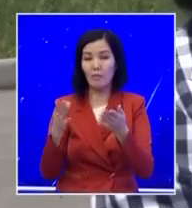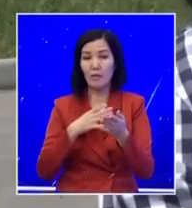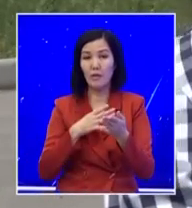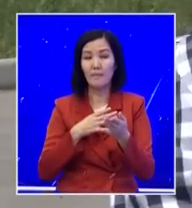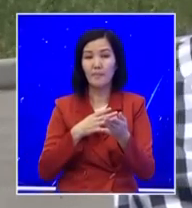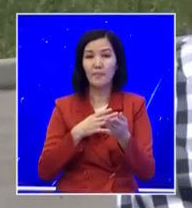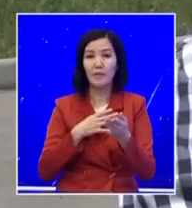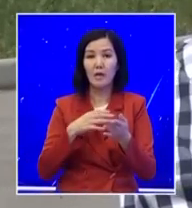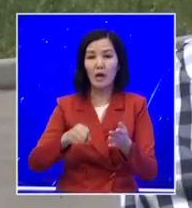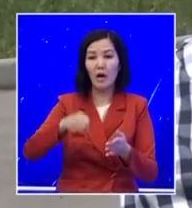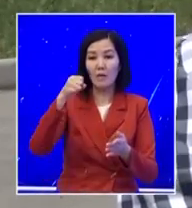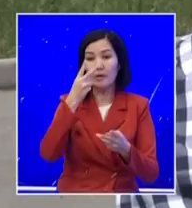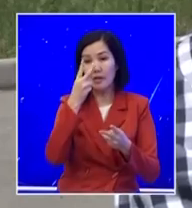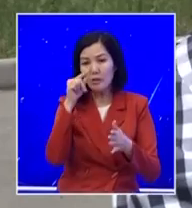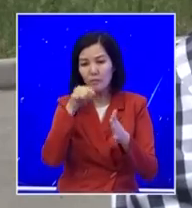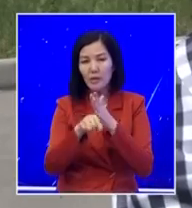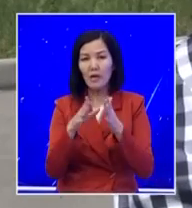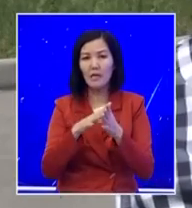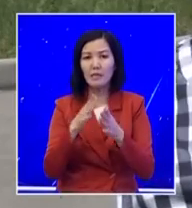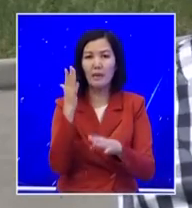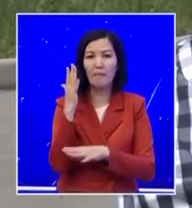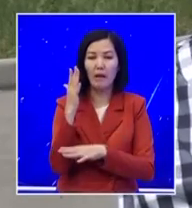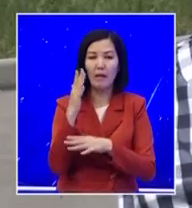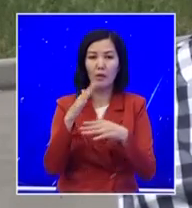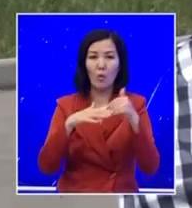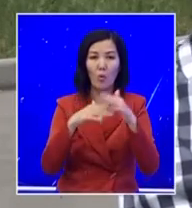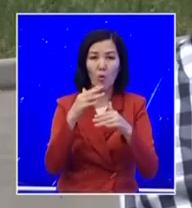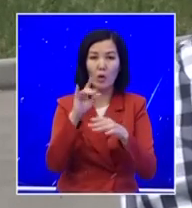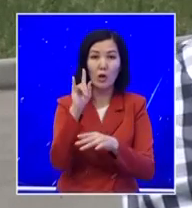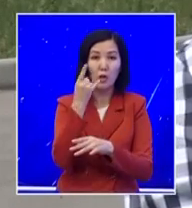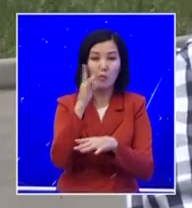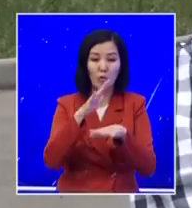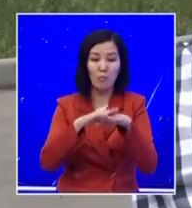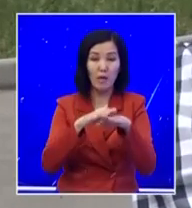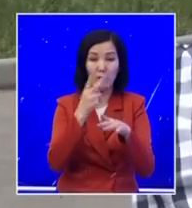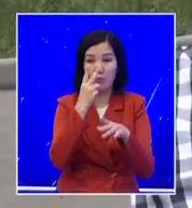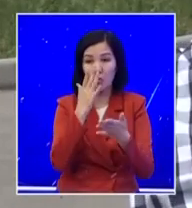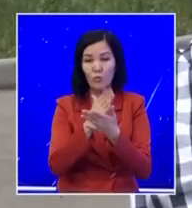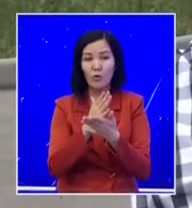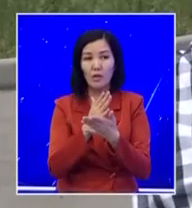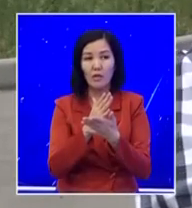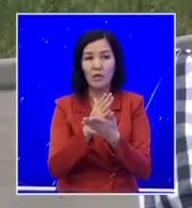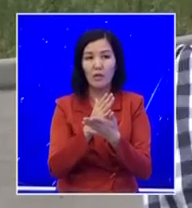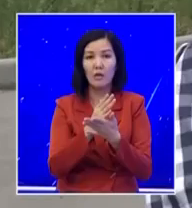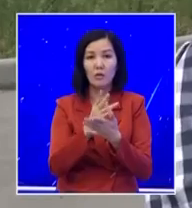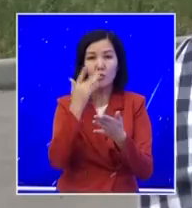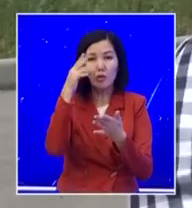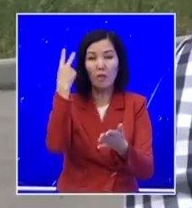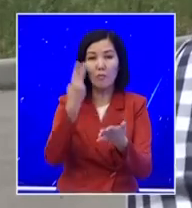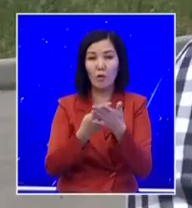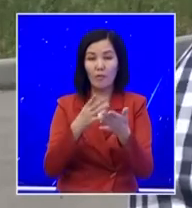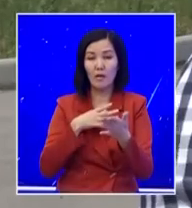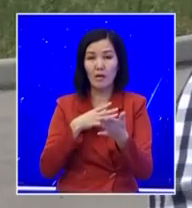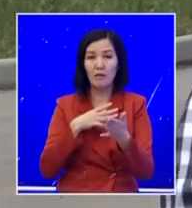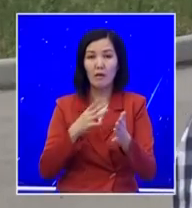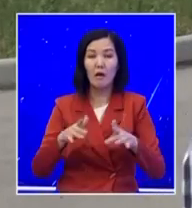Сонда қақпақты ашып қарасам дейді, баланың қолы көрінеді дейді. Сонда жаңа кісі ер болса да сол жерде тауып құлақпаған. Яғни қайнап